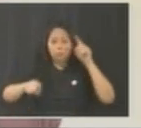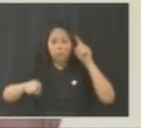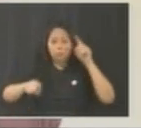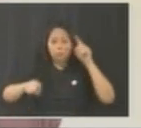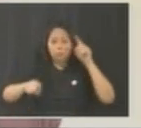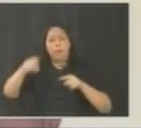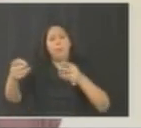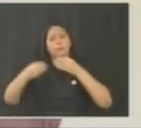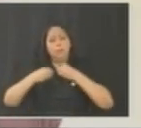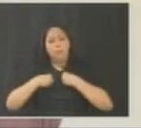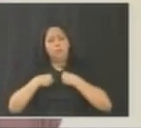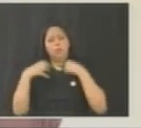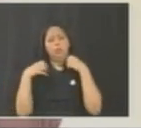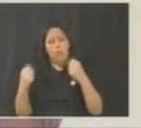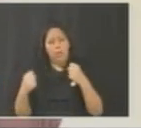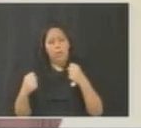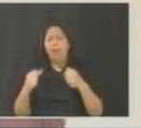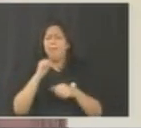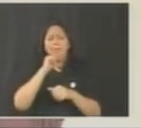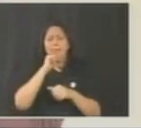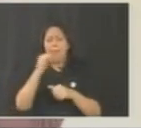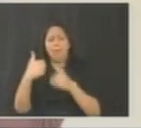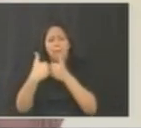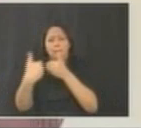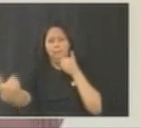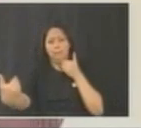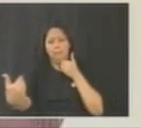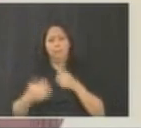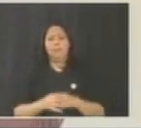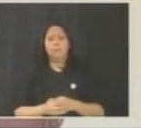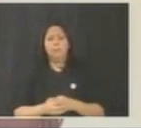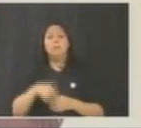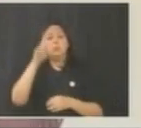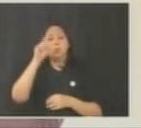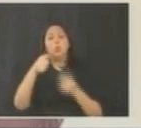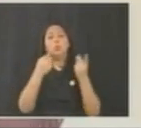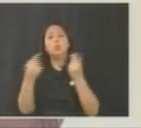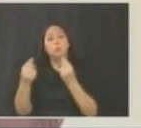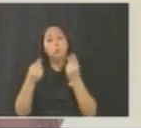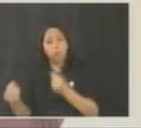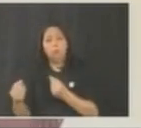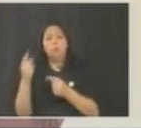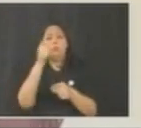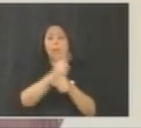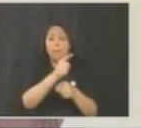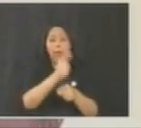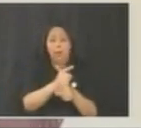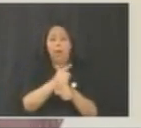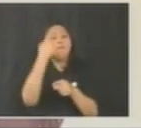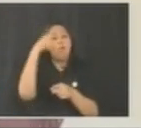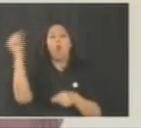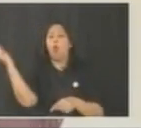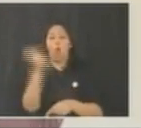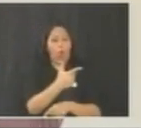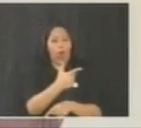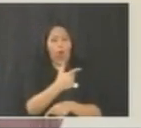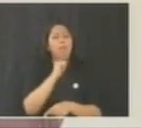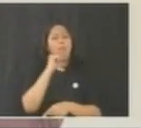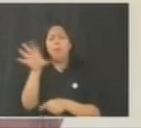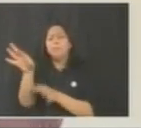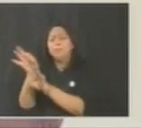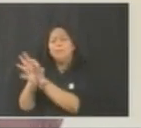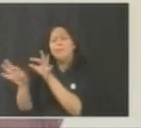Kailangan nating gawin ang tama para sa karamihan at hindi lang sa ilan.